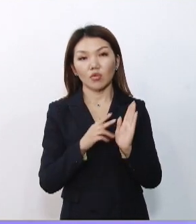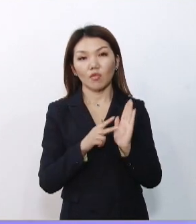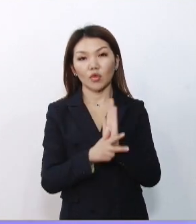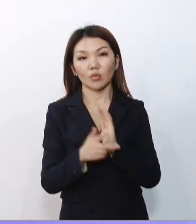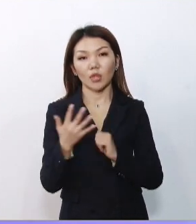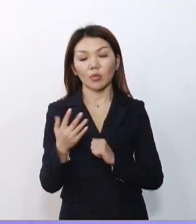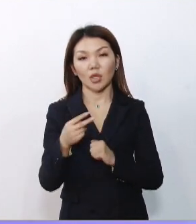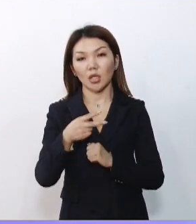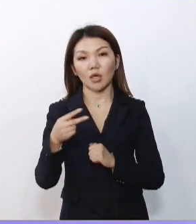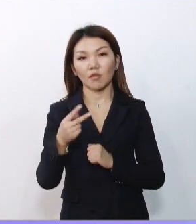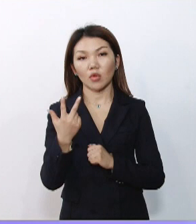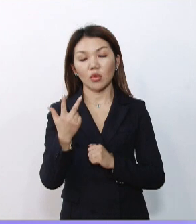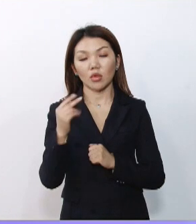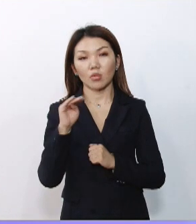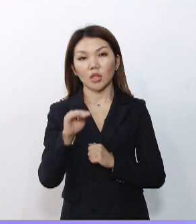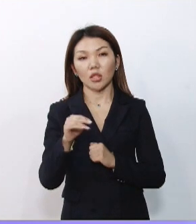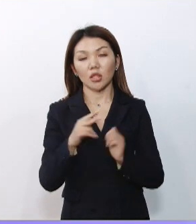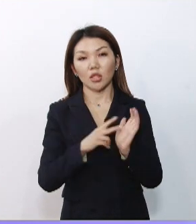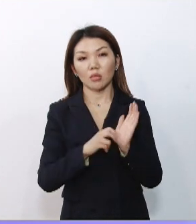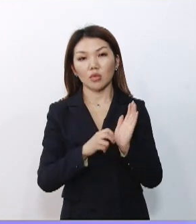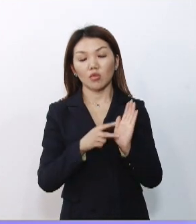3785 равно